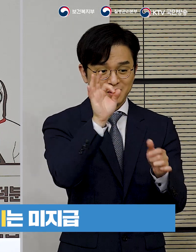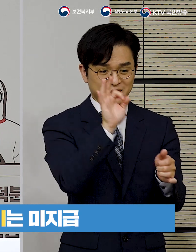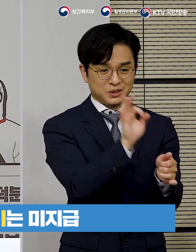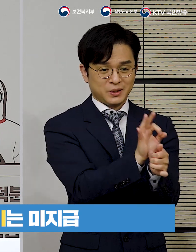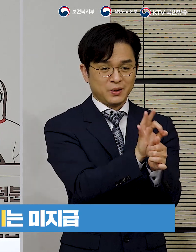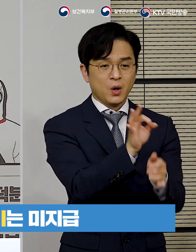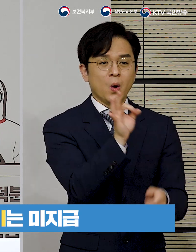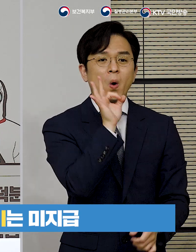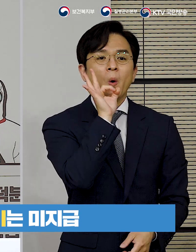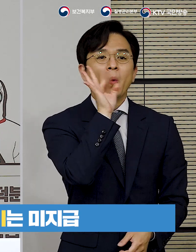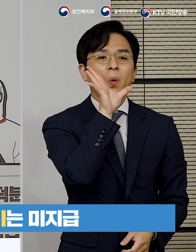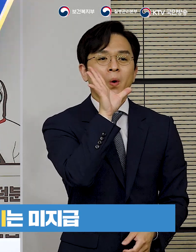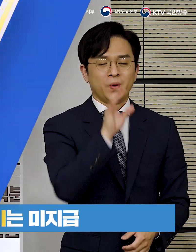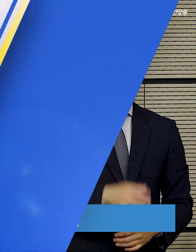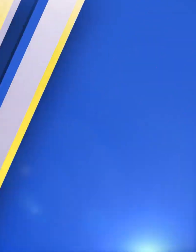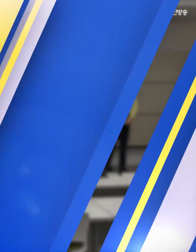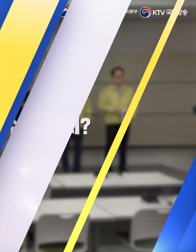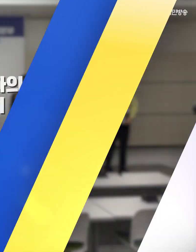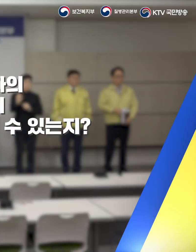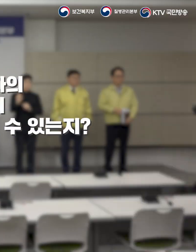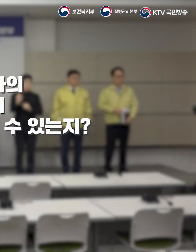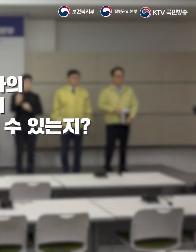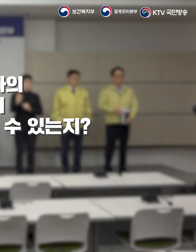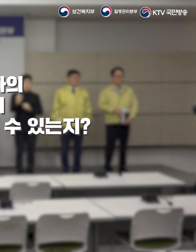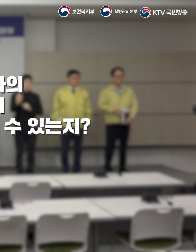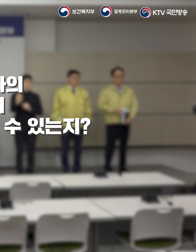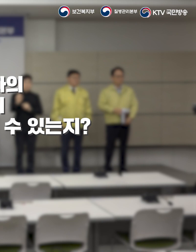무단 이탈자에게는 지급하지 않습니다.